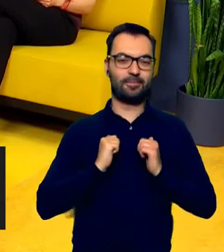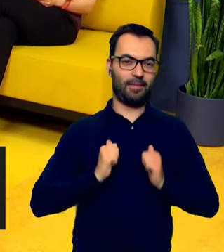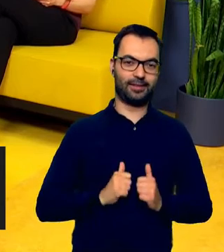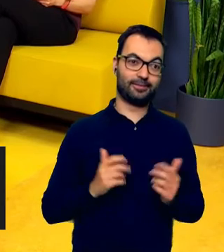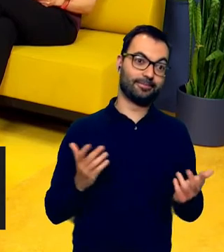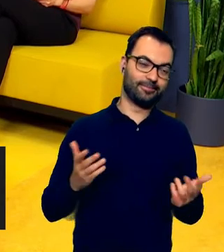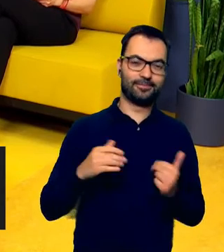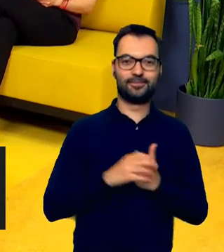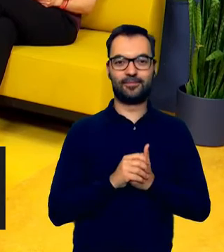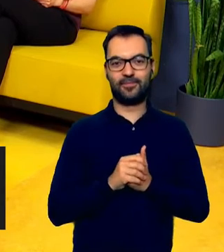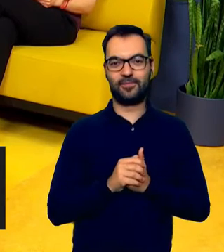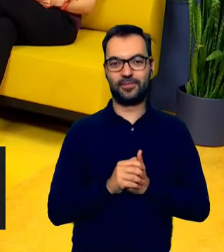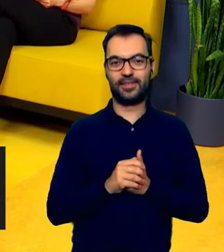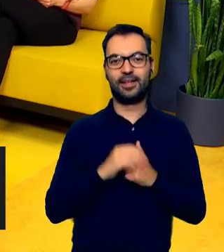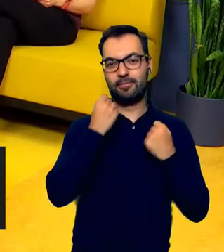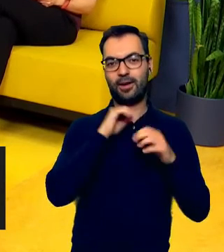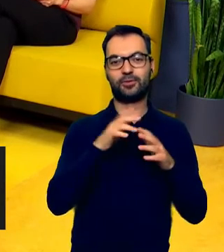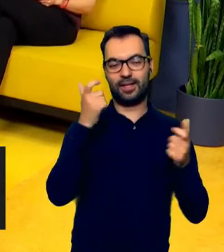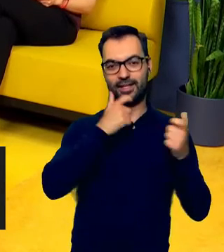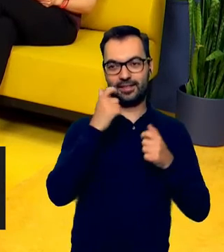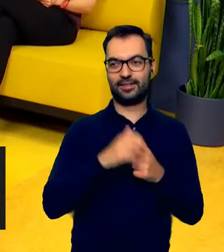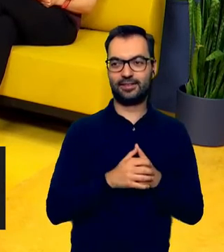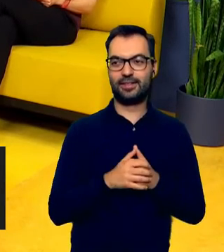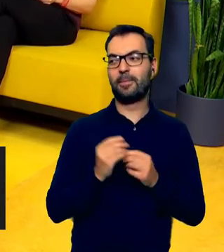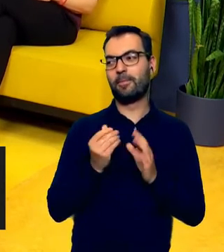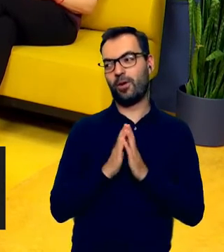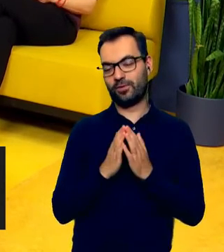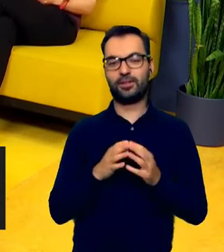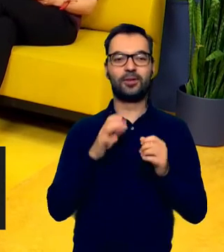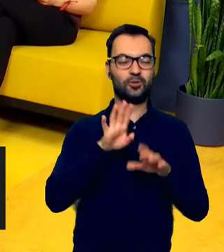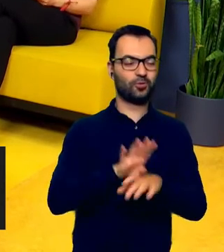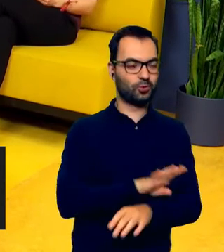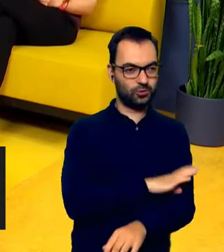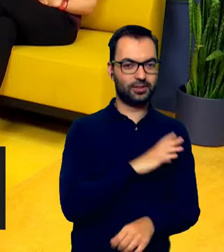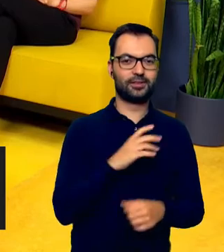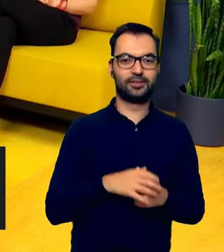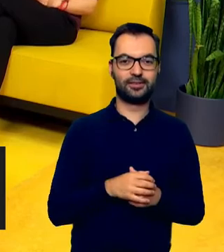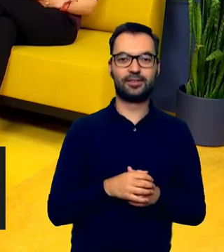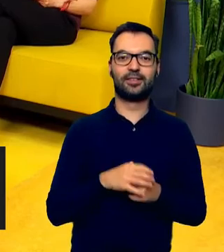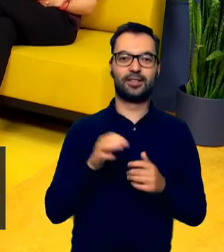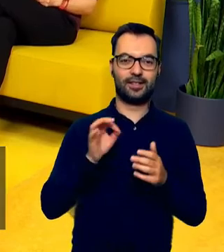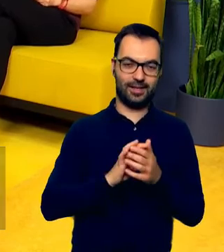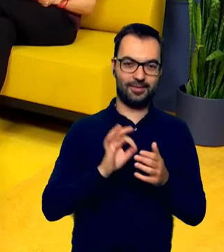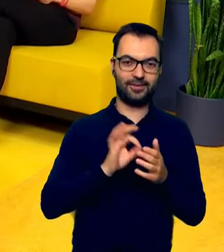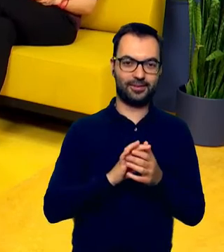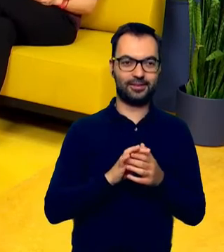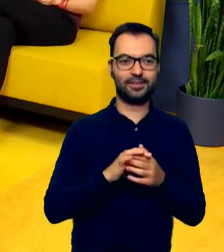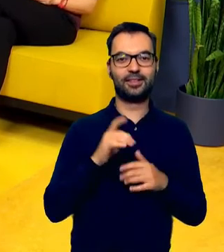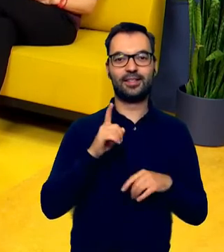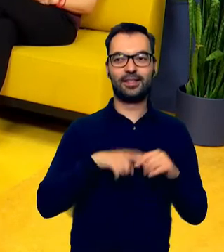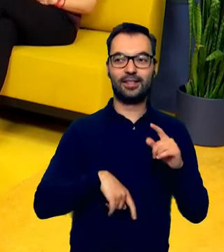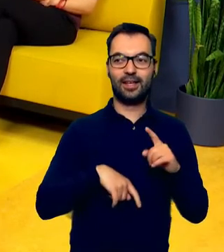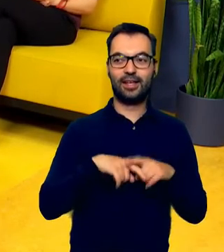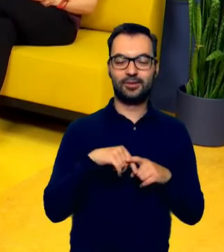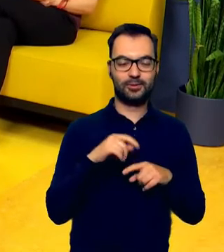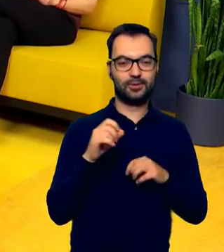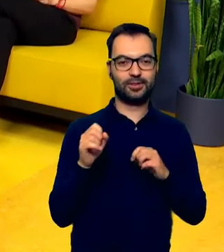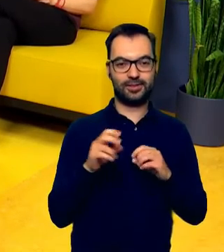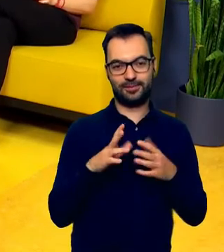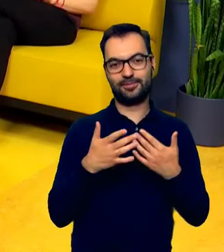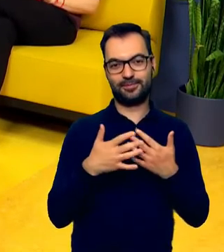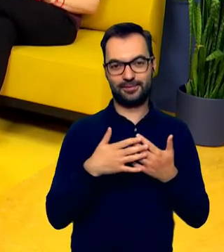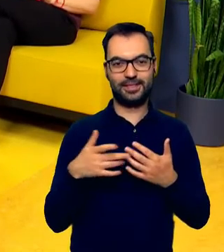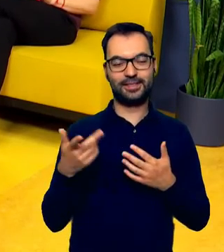garnitury. Bardzo dużo się śmiałam, bardzo dużo się wzruszałam, no, pewnie w sposób jakiś tak naturalny przez